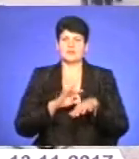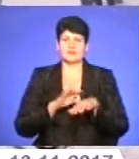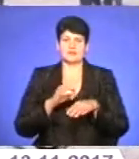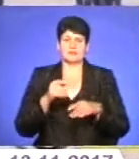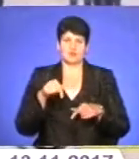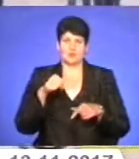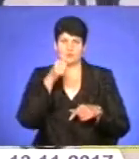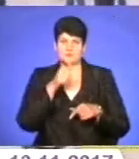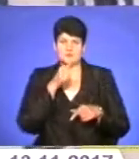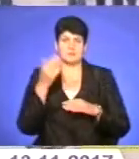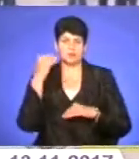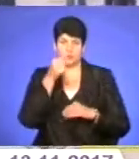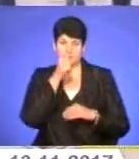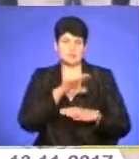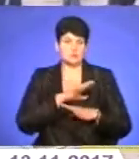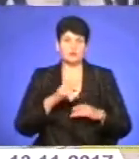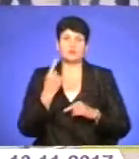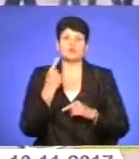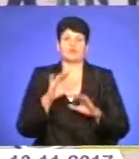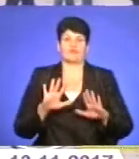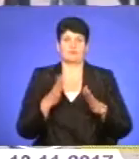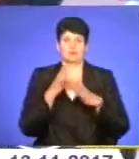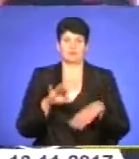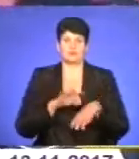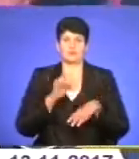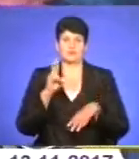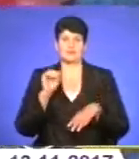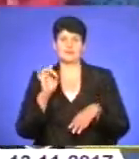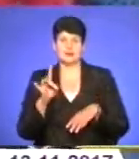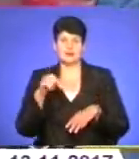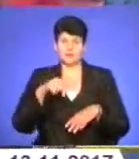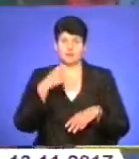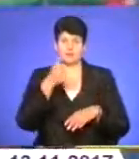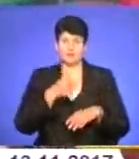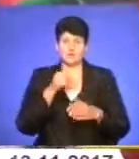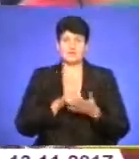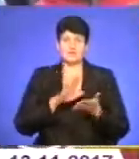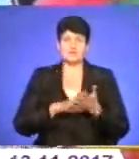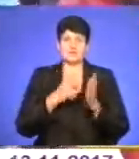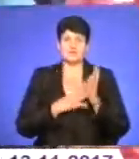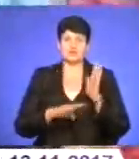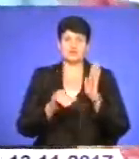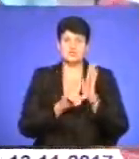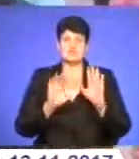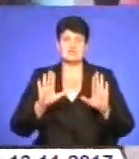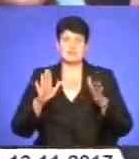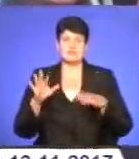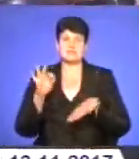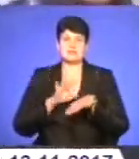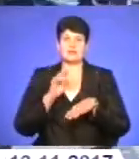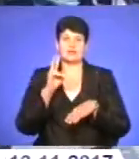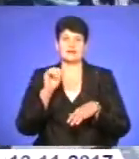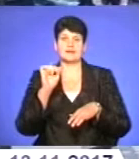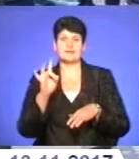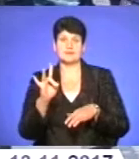епідеміологи не зареєстрували жодного випадку захворювання на кір в області. А цьогоріч на Тернопільщині зафіксували 96 випадків захворювань на кір